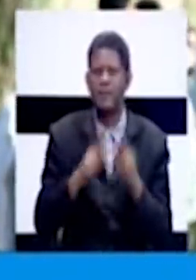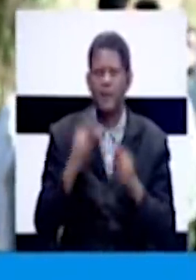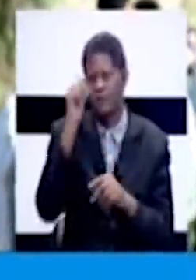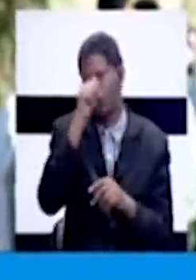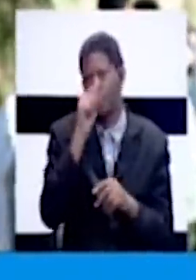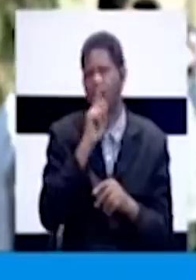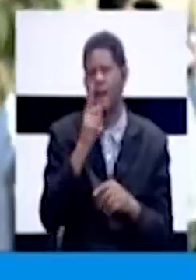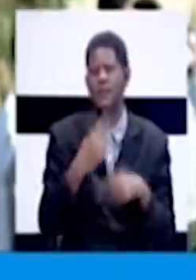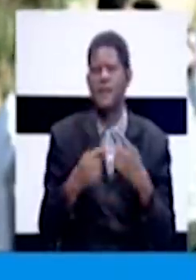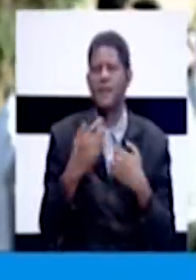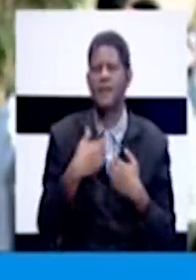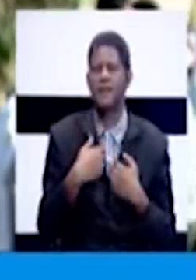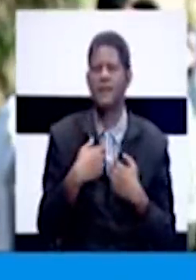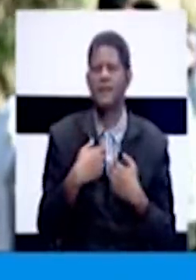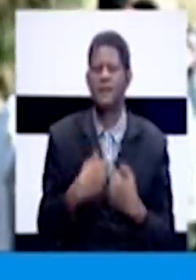إتيوبيعينا مزينا